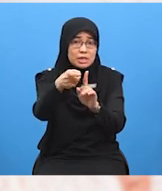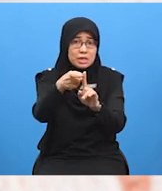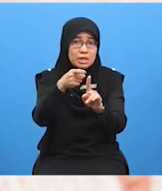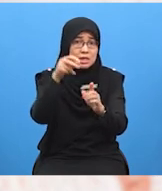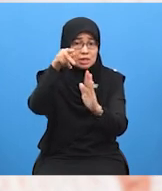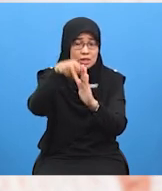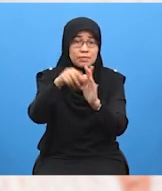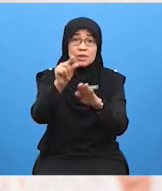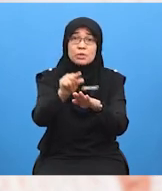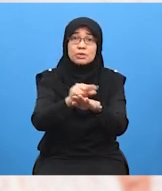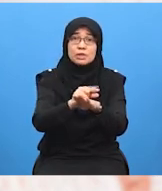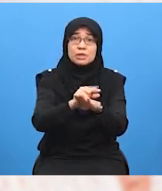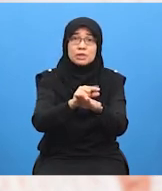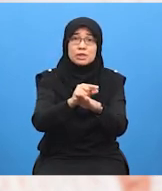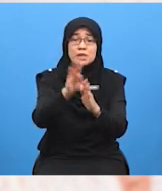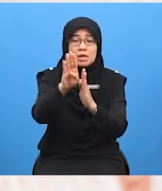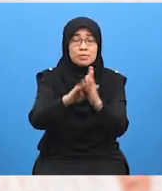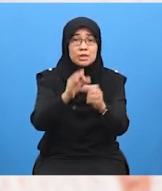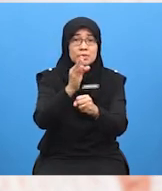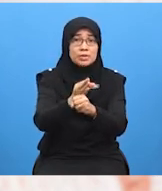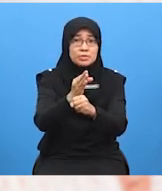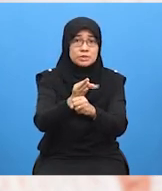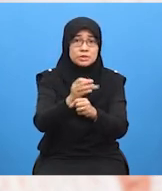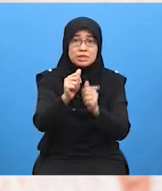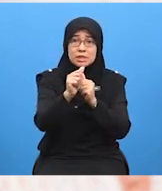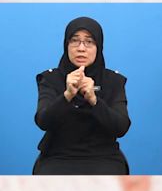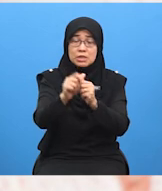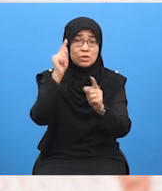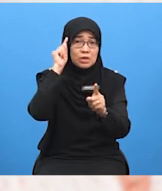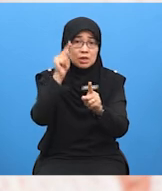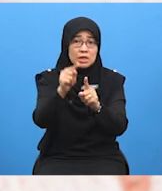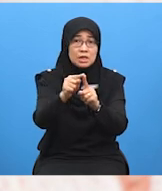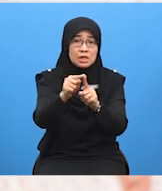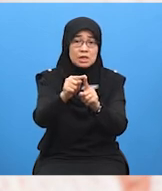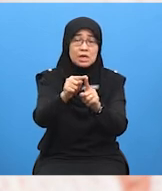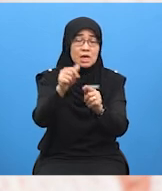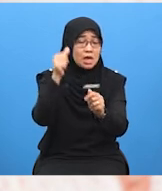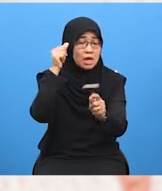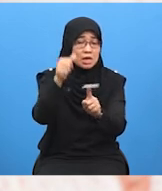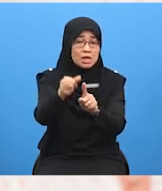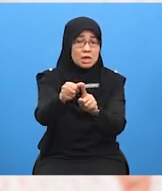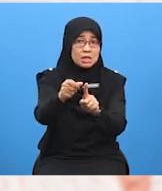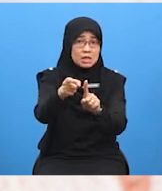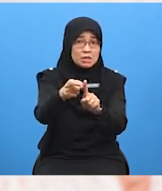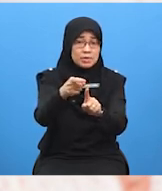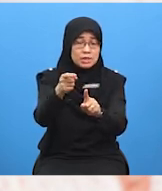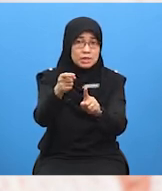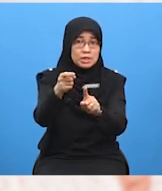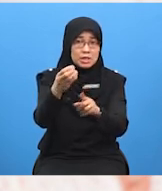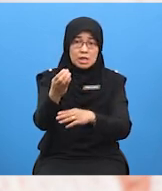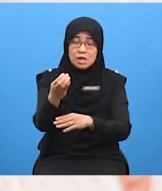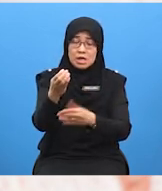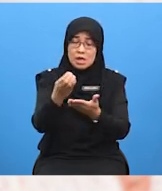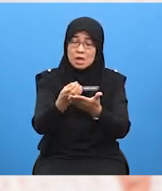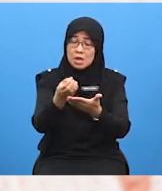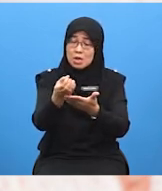ini berfungsi mengikut arahan pengguna adalah daripada salah satu komponen pemproses. Di